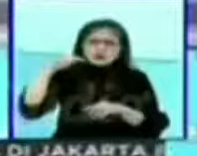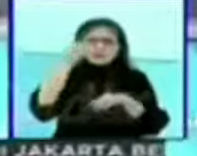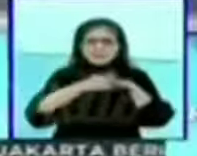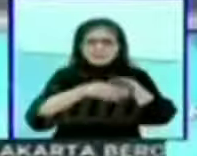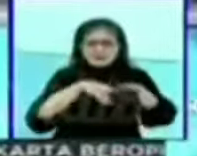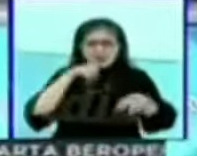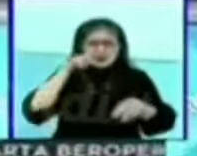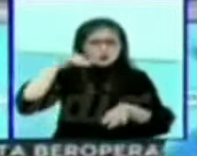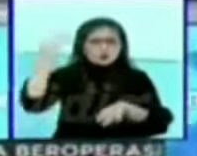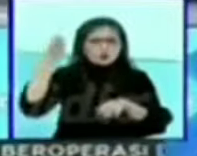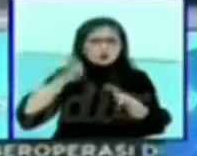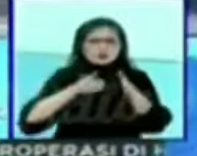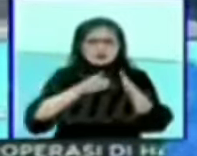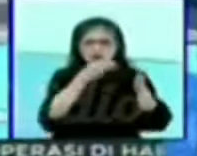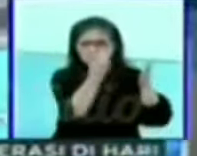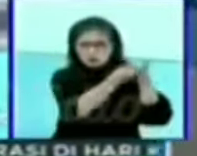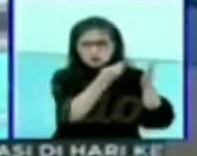saya, Tommy Cokro.